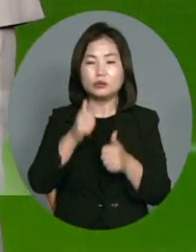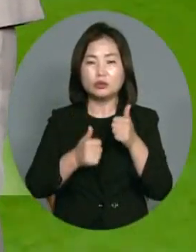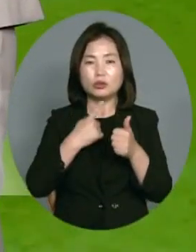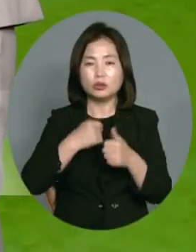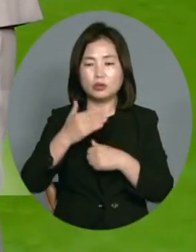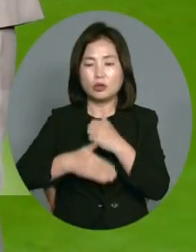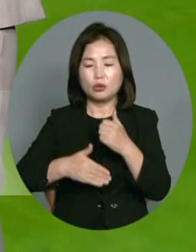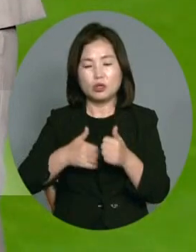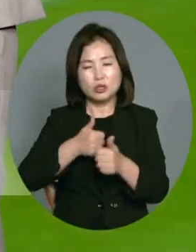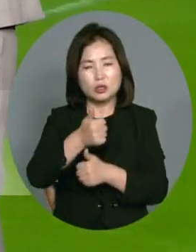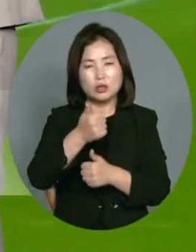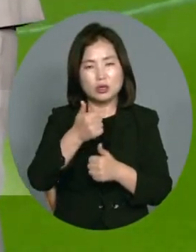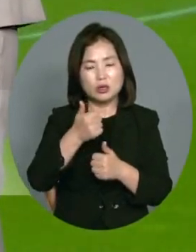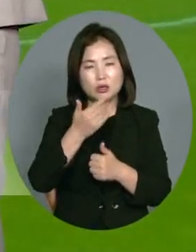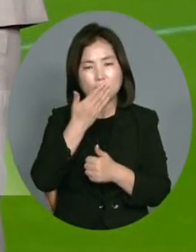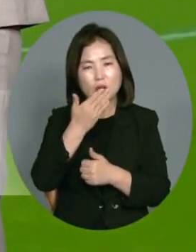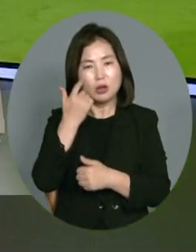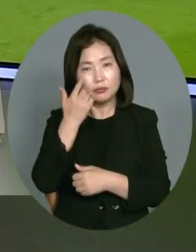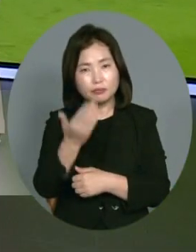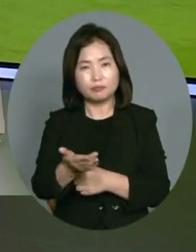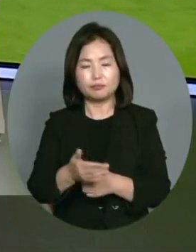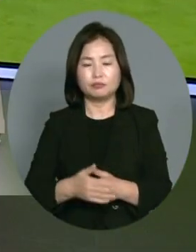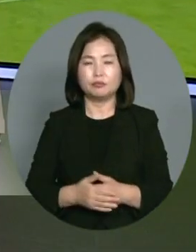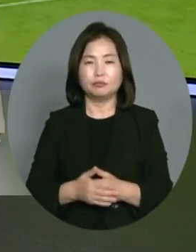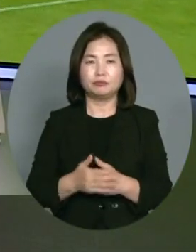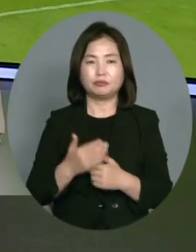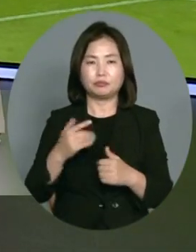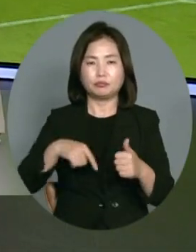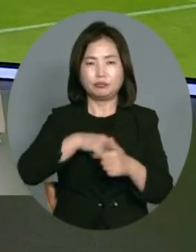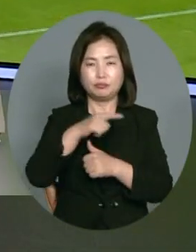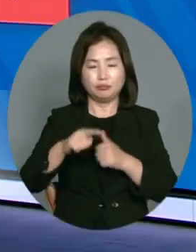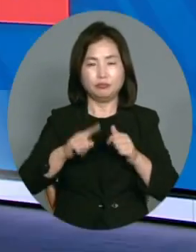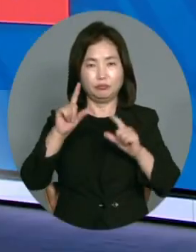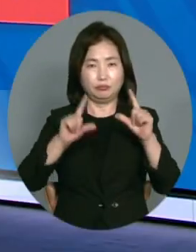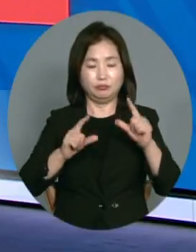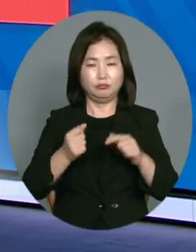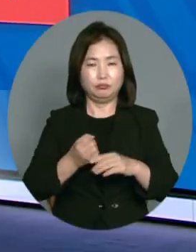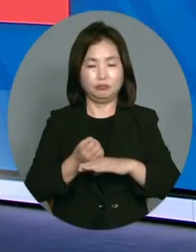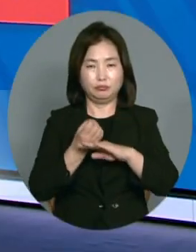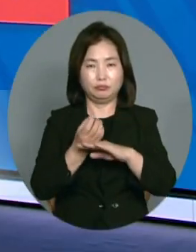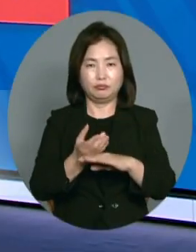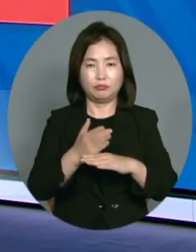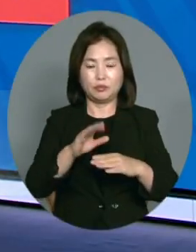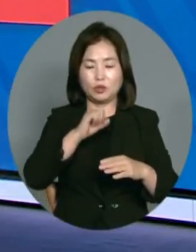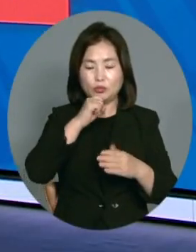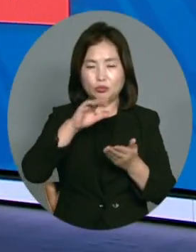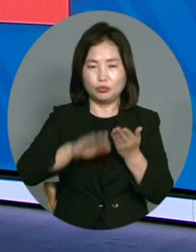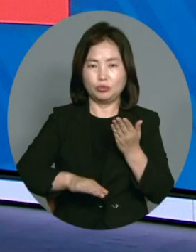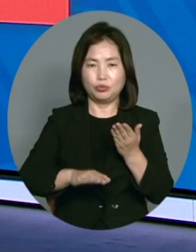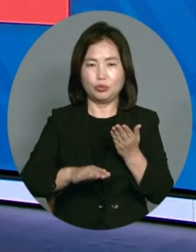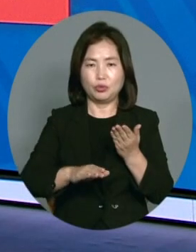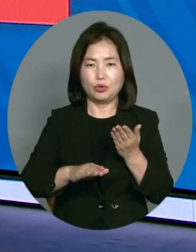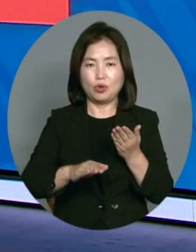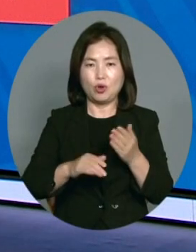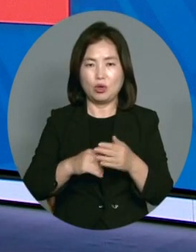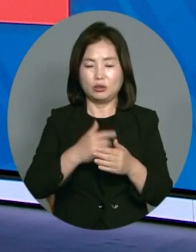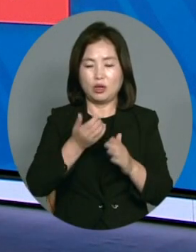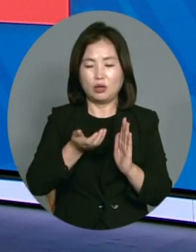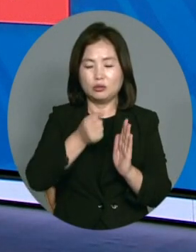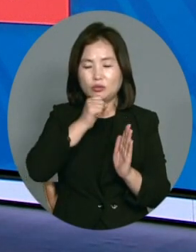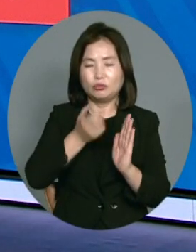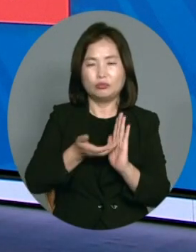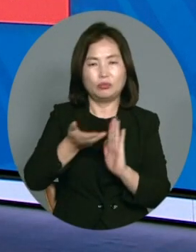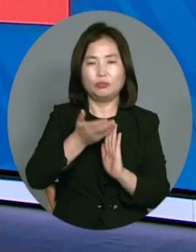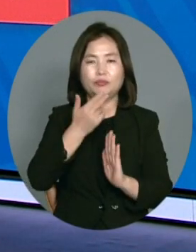대구에게 가능성 어느 정도나 있을까요? 최근 분위기부터 좀 보면요. 그 뭐 하위에 위치한 팀들 누구도 상승세는